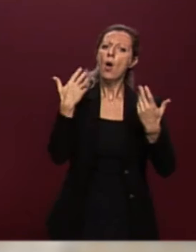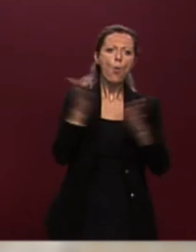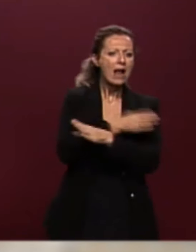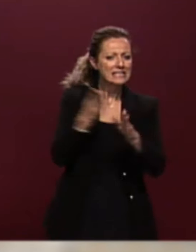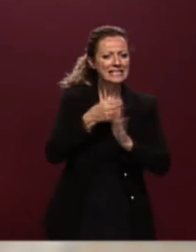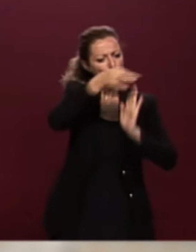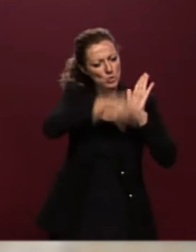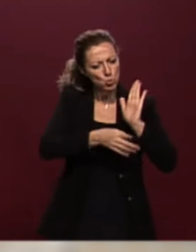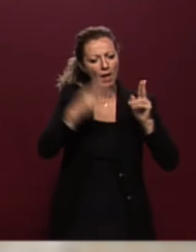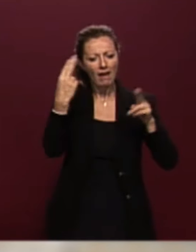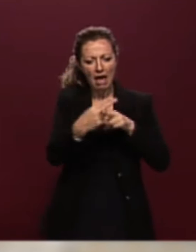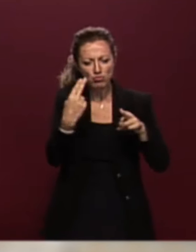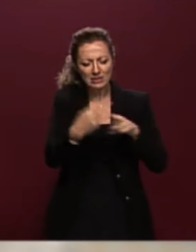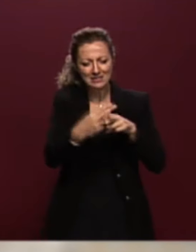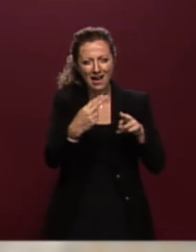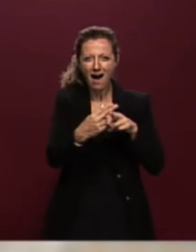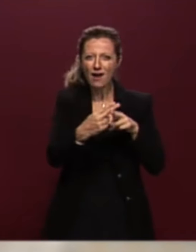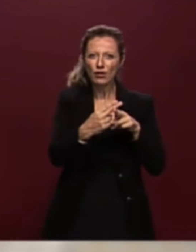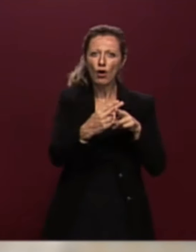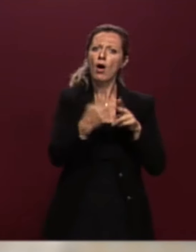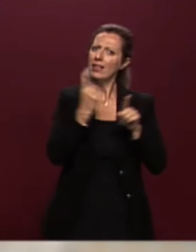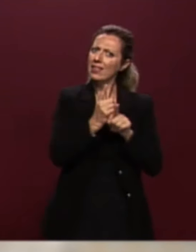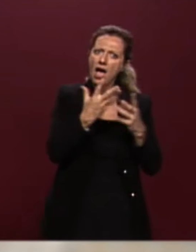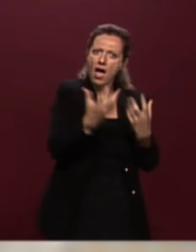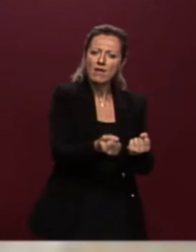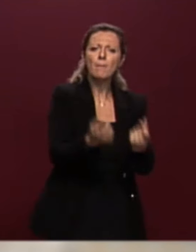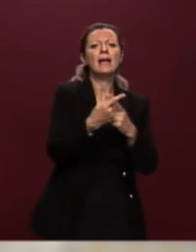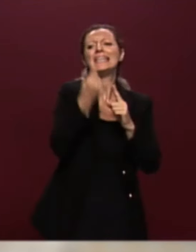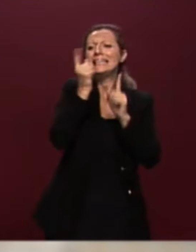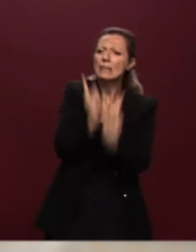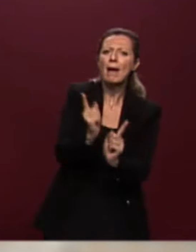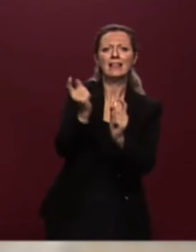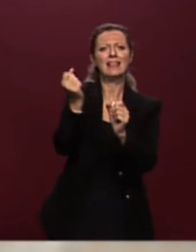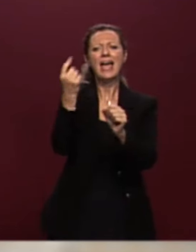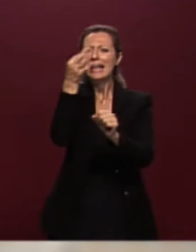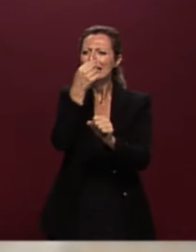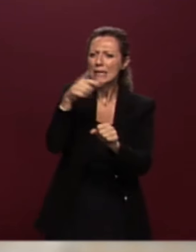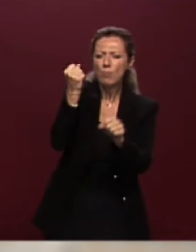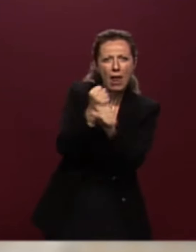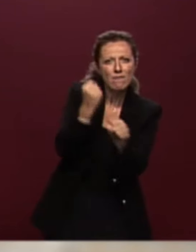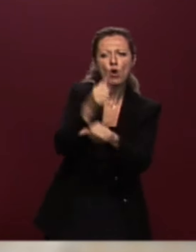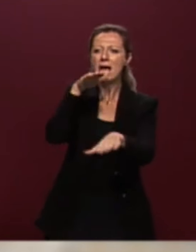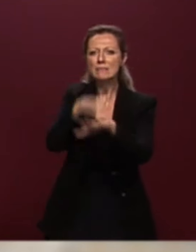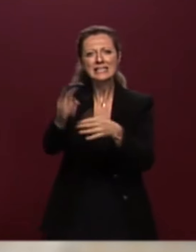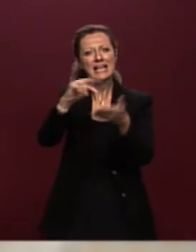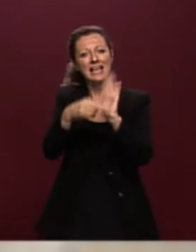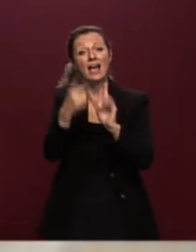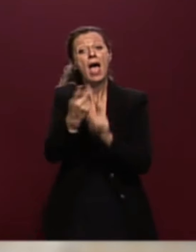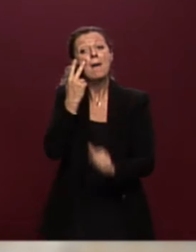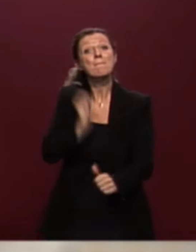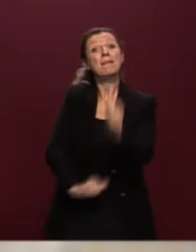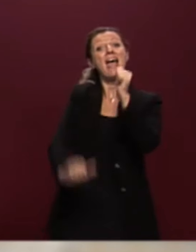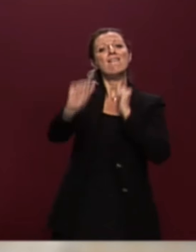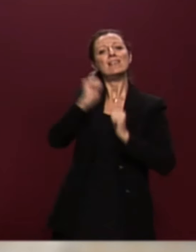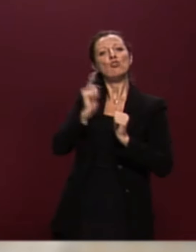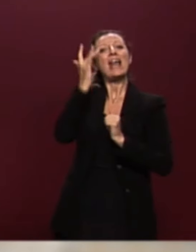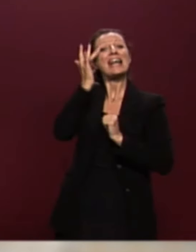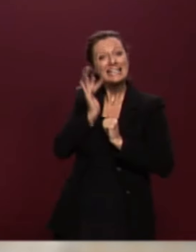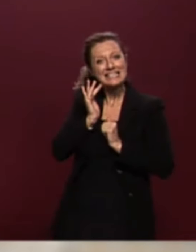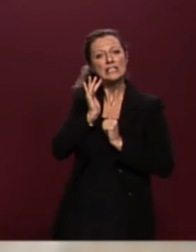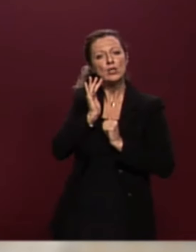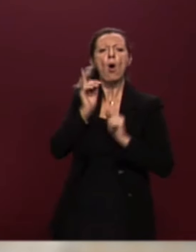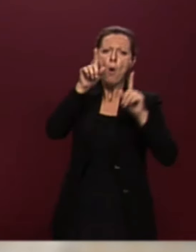necessarie secondo la particolarità del lavoro, l'esperienza e la tecnica, lavorando sulla prevenzione del rischio